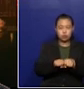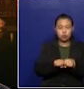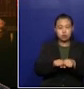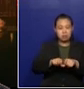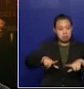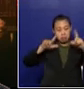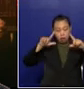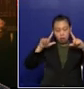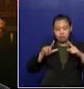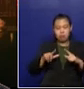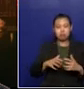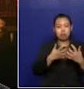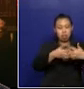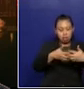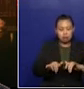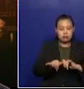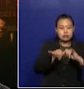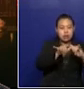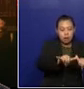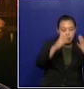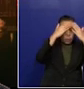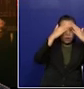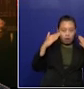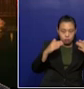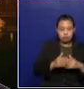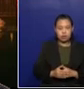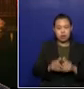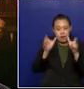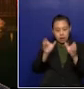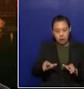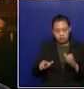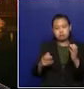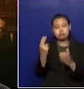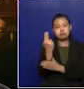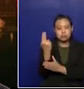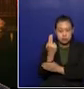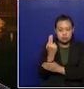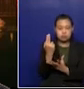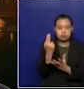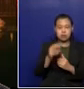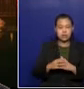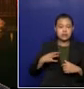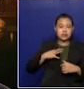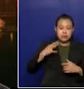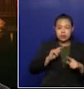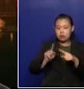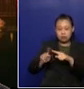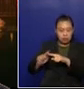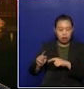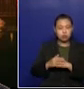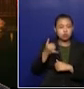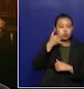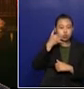มดแล้วกางเกงยีนไปหมดแล้วฮะเสื้อผ้าไปหมดแล้วครับแม้กระทั่งโทรศั